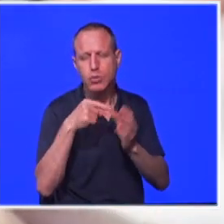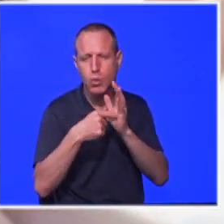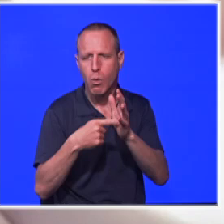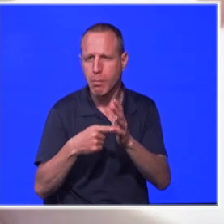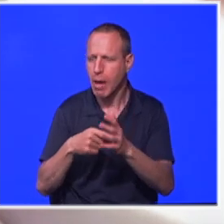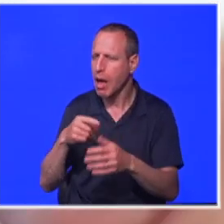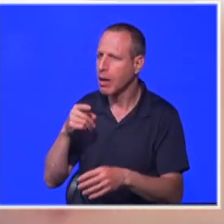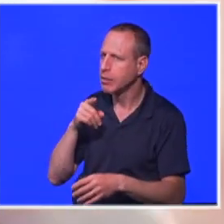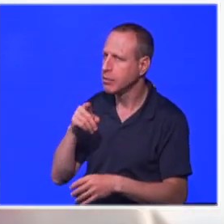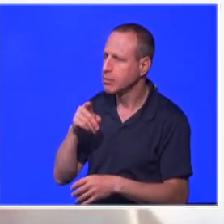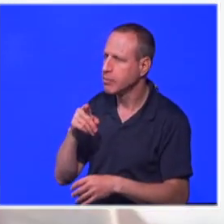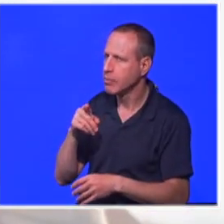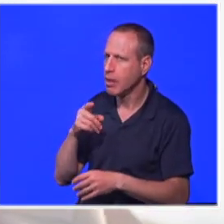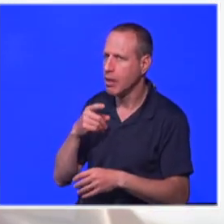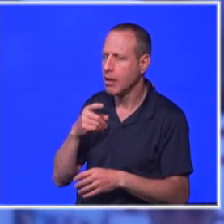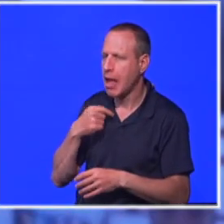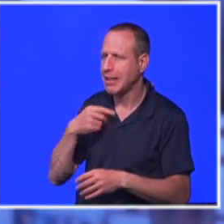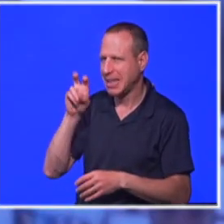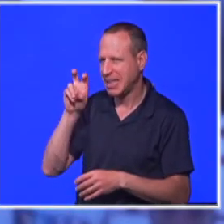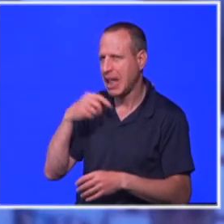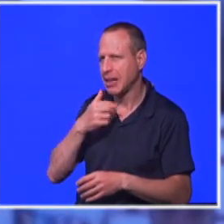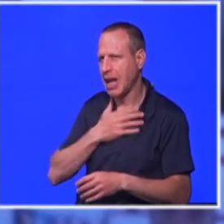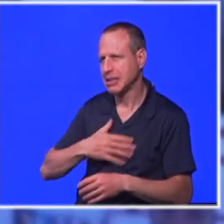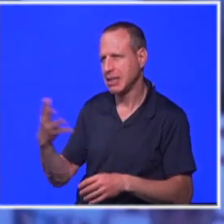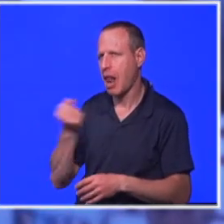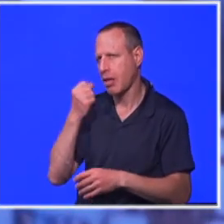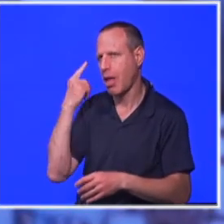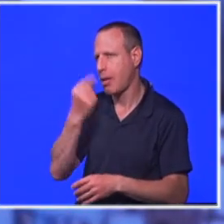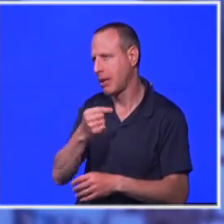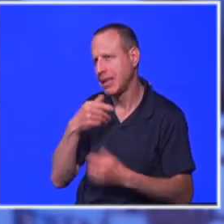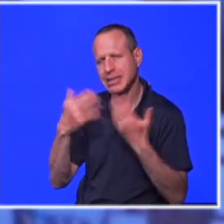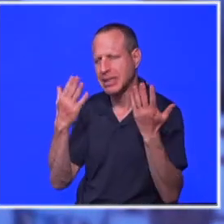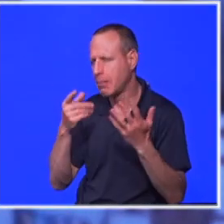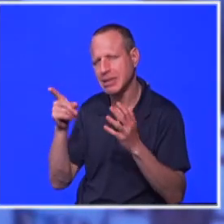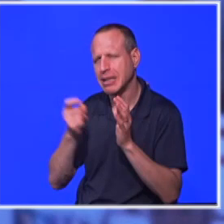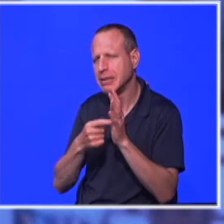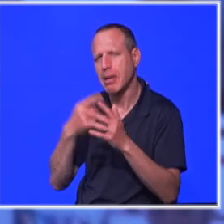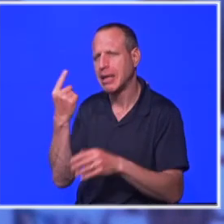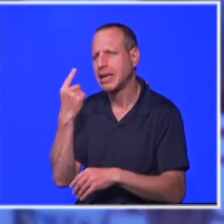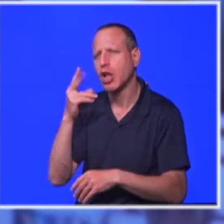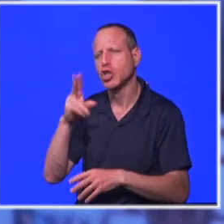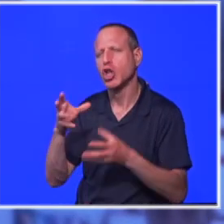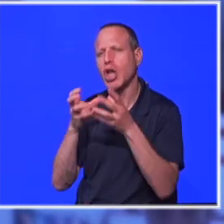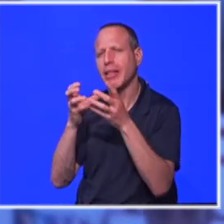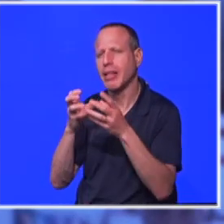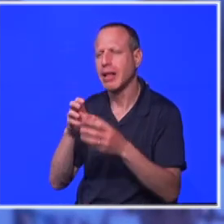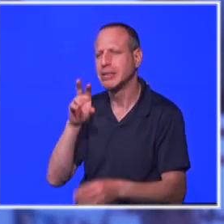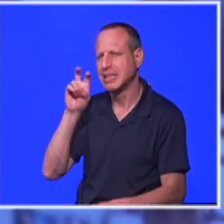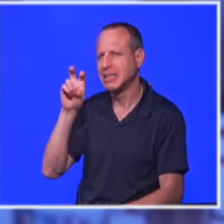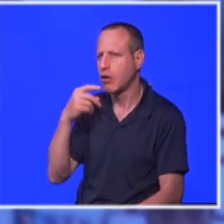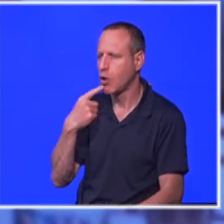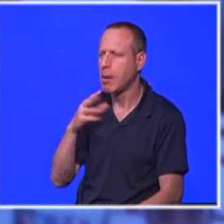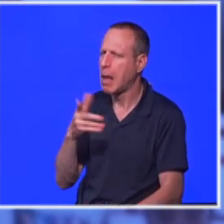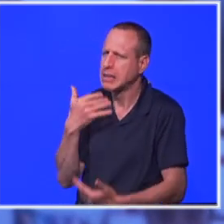בעצם של מלפתי שש. עידן, זה כי רציתי לקחת אותו הביתה, סתם. זו הסיבה היחידה שיש פה אננס. אבל תשמע, עידן אומר,